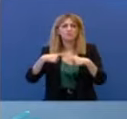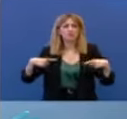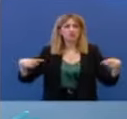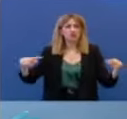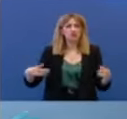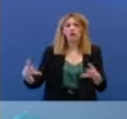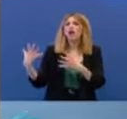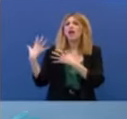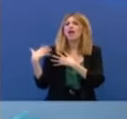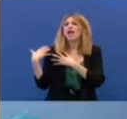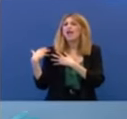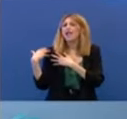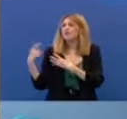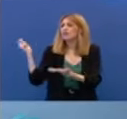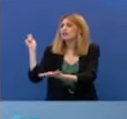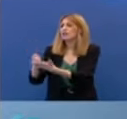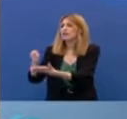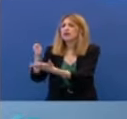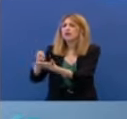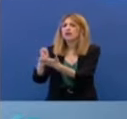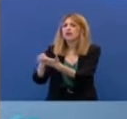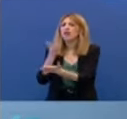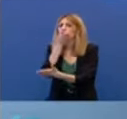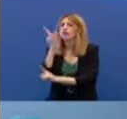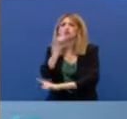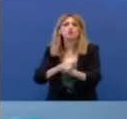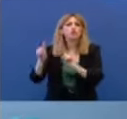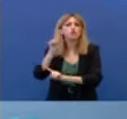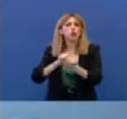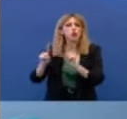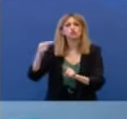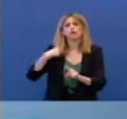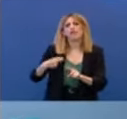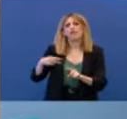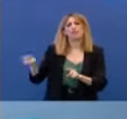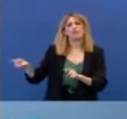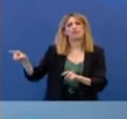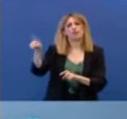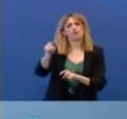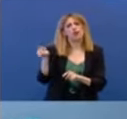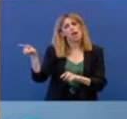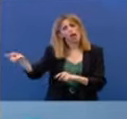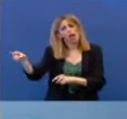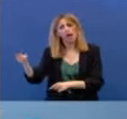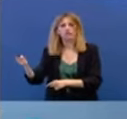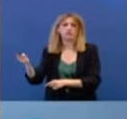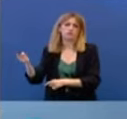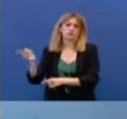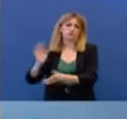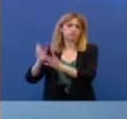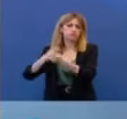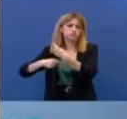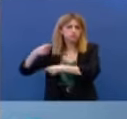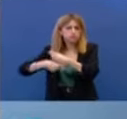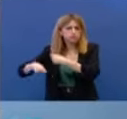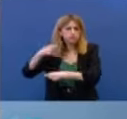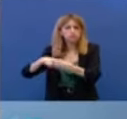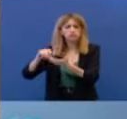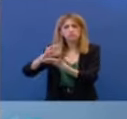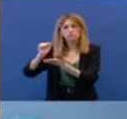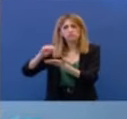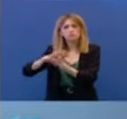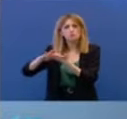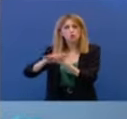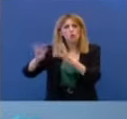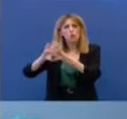δημοτικούς, παιδικούς, βρεφικούς και βρεφονηπιακούς σταθμούς. Επίσης, ό,τι αφορά τη συνολική καθαριότητα των χώρων, εφόσον το υπάρχουν